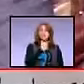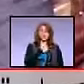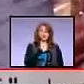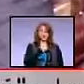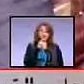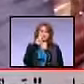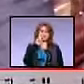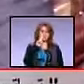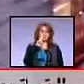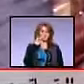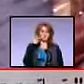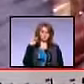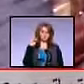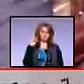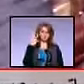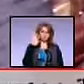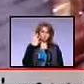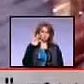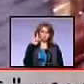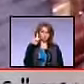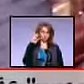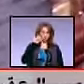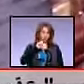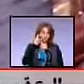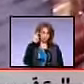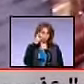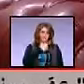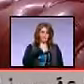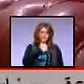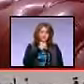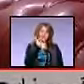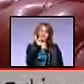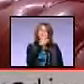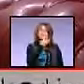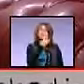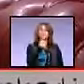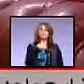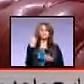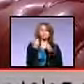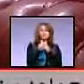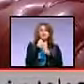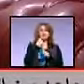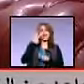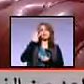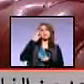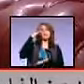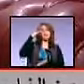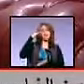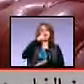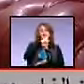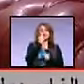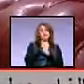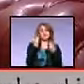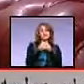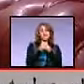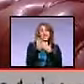ازاي بدا فنان؟ ازاي اتكون في سن صغير؟ كنت ايه، 7 8 سنين؟ لا لا لا، المشبوه كان عندي 4 سنين. 4 سنين؟ 4 سنين